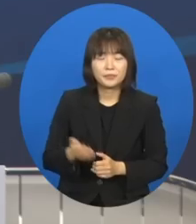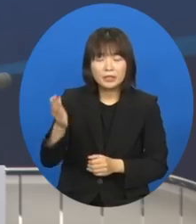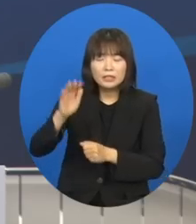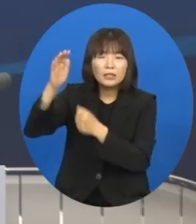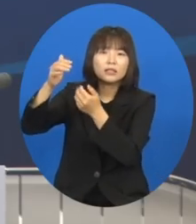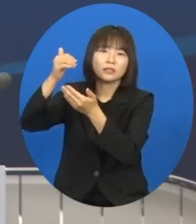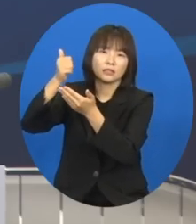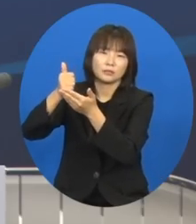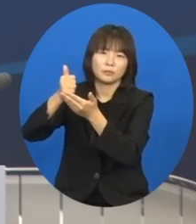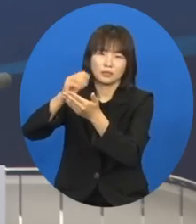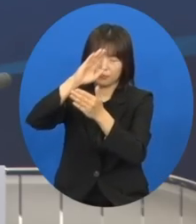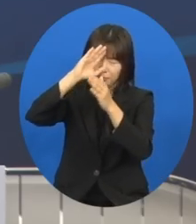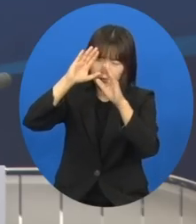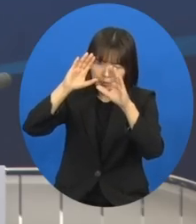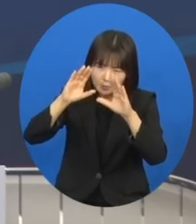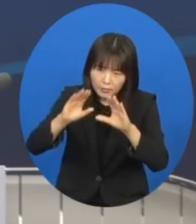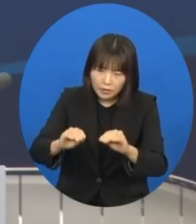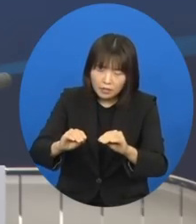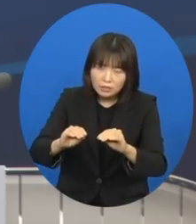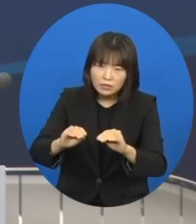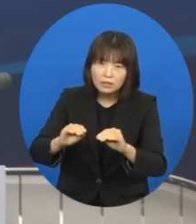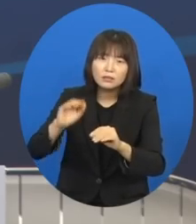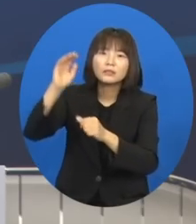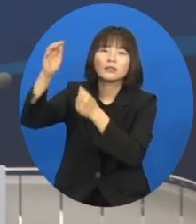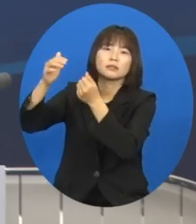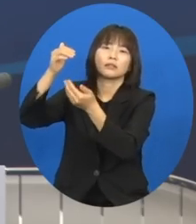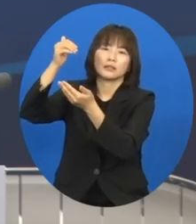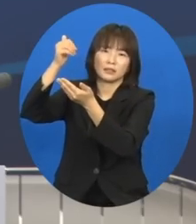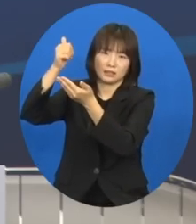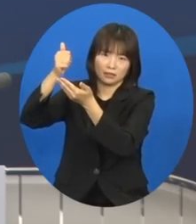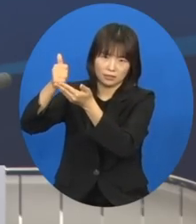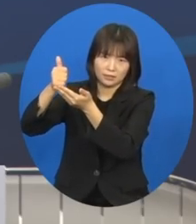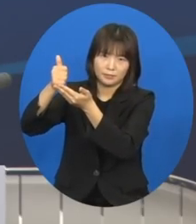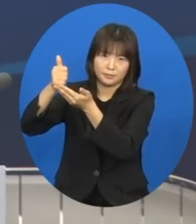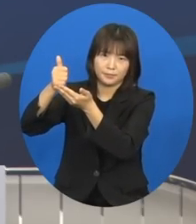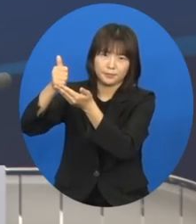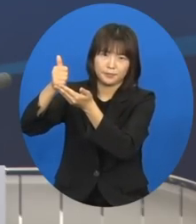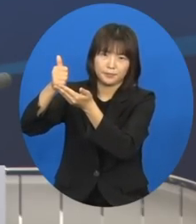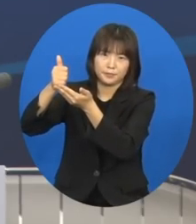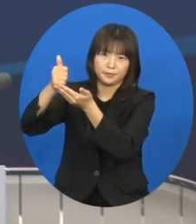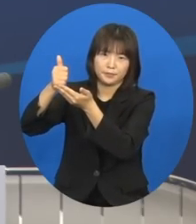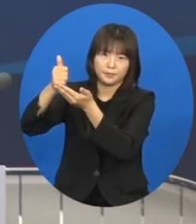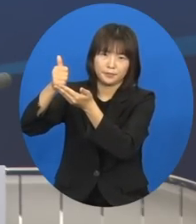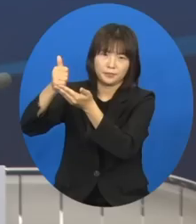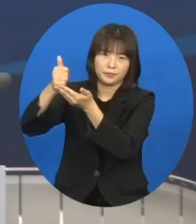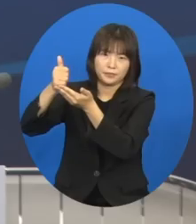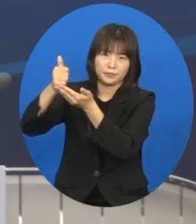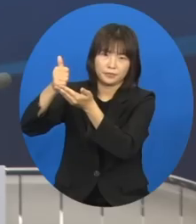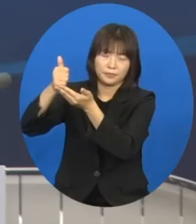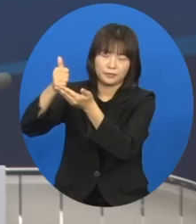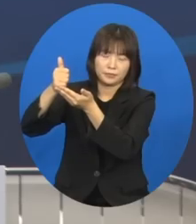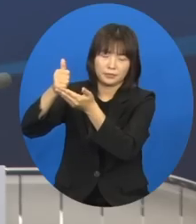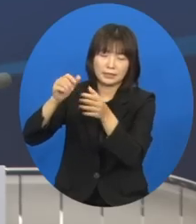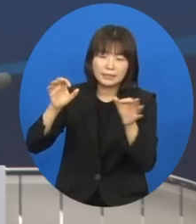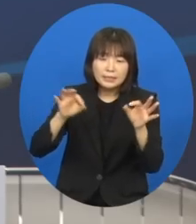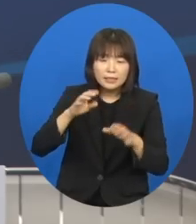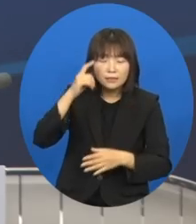하나님이 치료하겠다라고 하신 그 하나님, 자, 그 하나님을 여러분 잠깐 생각해 보세요.